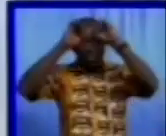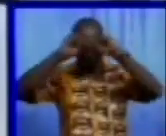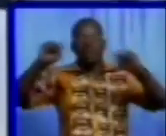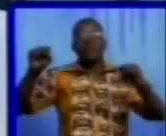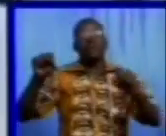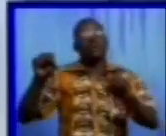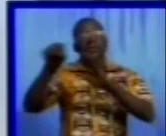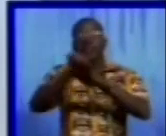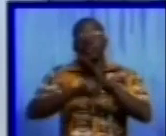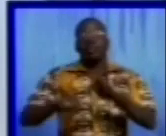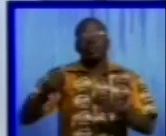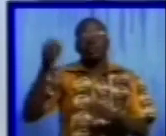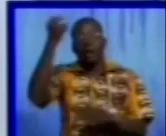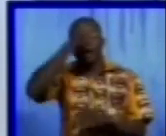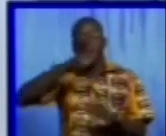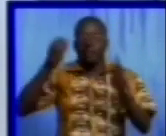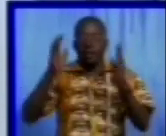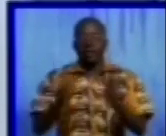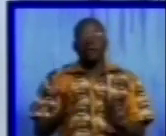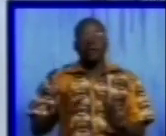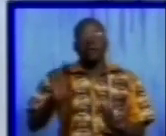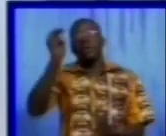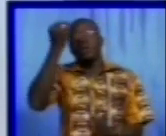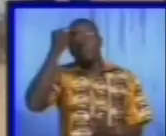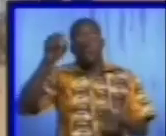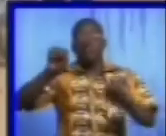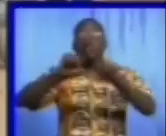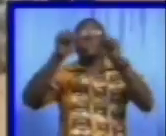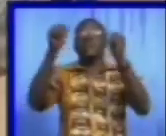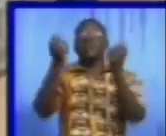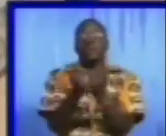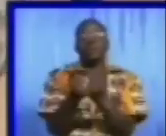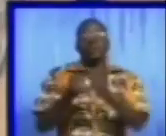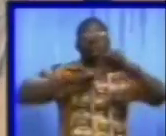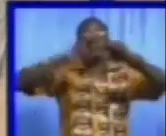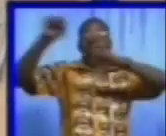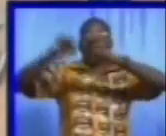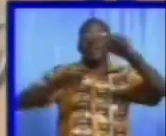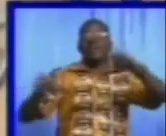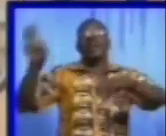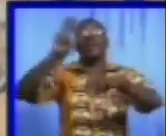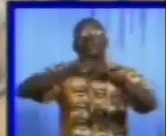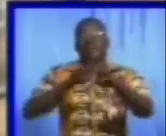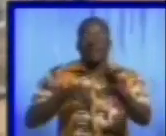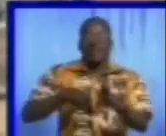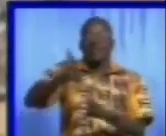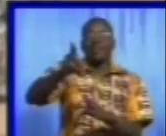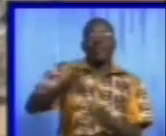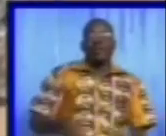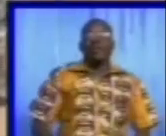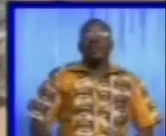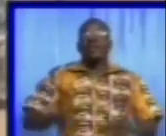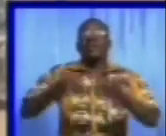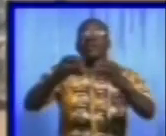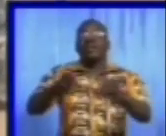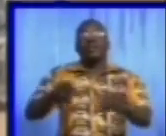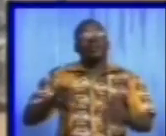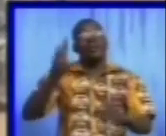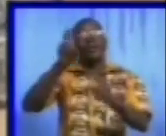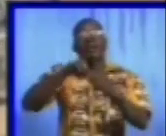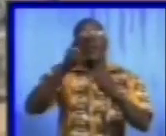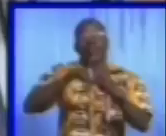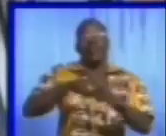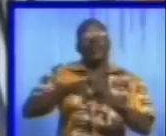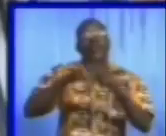Par ailleurs, le président de l'association et ministre des Sports et des Loisirs a mis son domaine à contribution en remettant des vélos aux